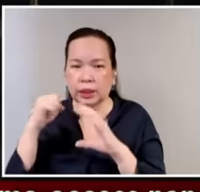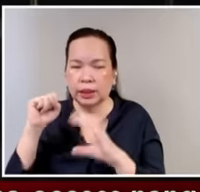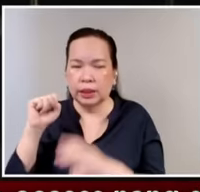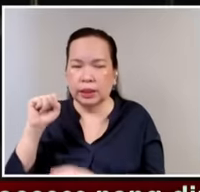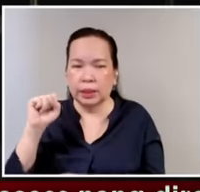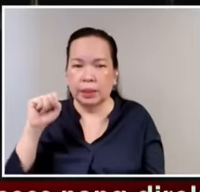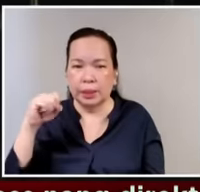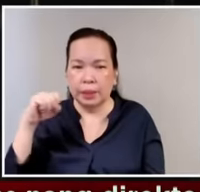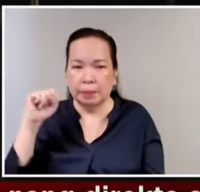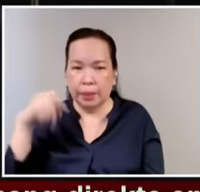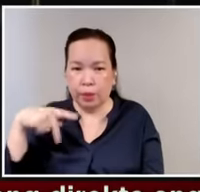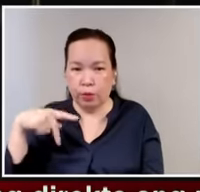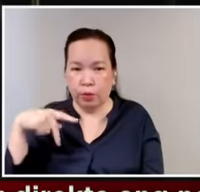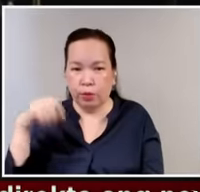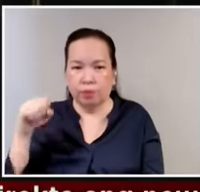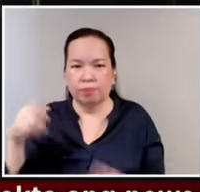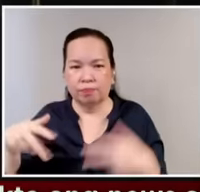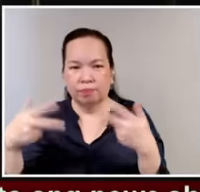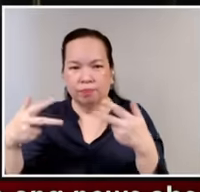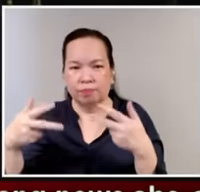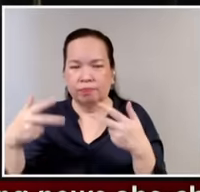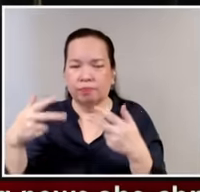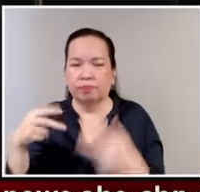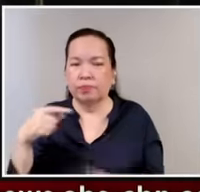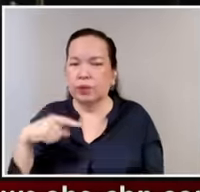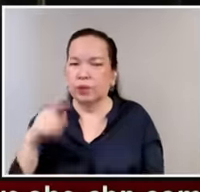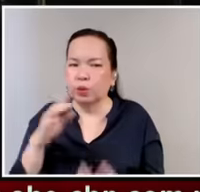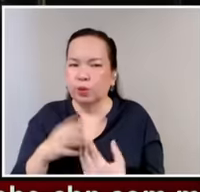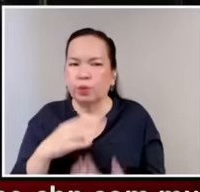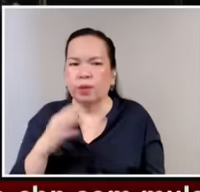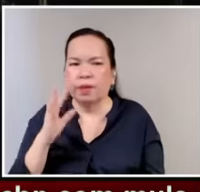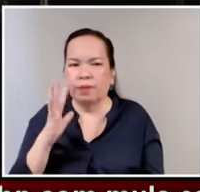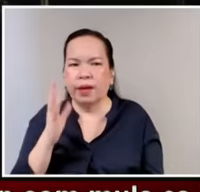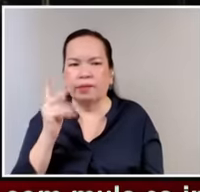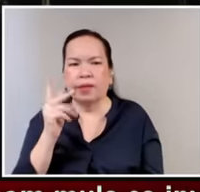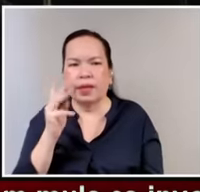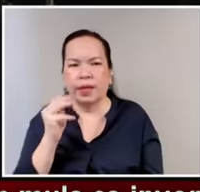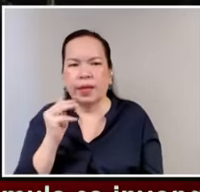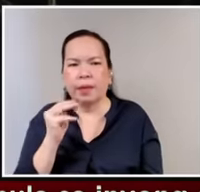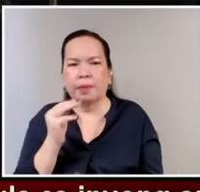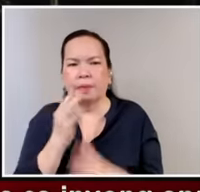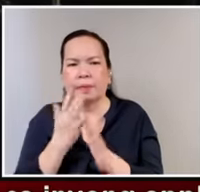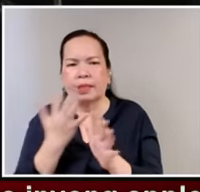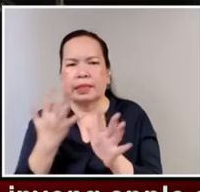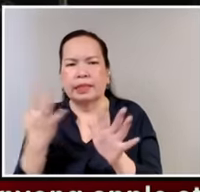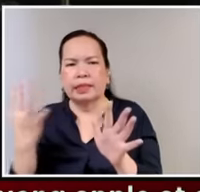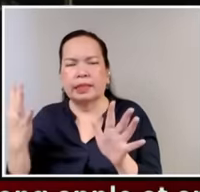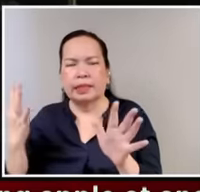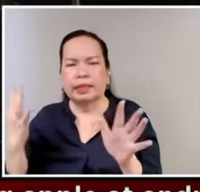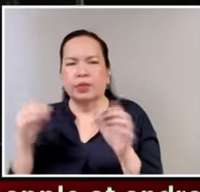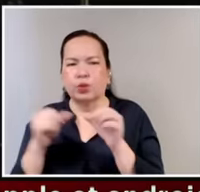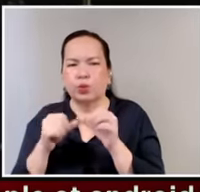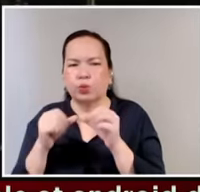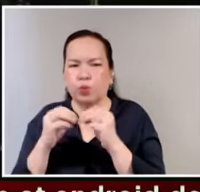SLEX, tinatayang halos 5 kilometro na ang pila ng mga sasakyan at patuloy pang